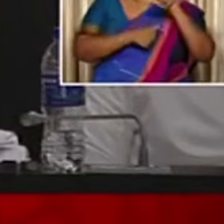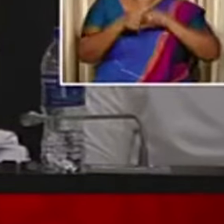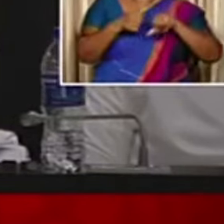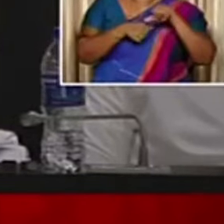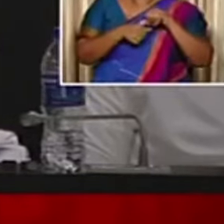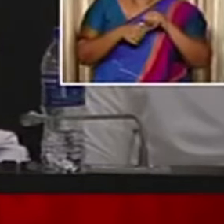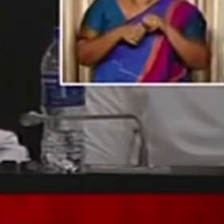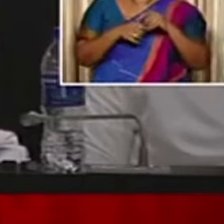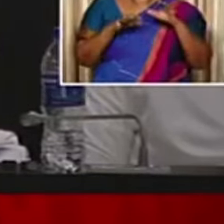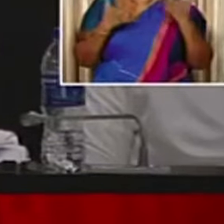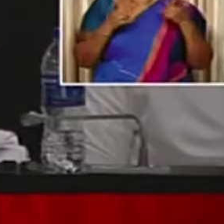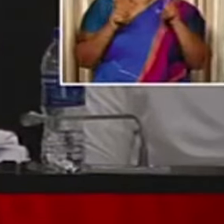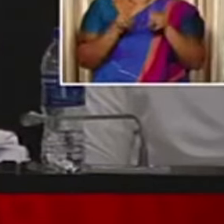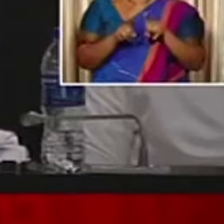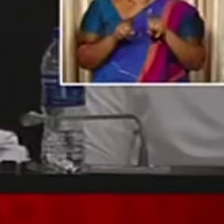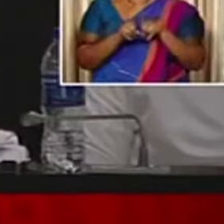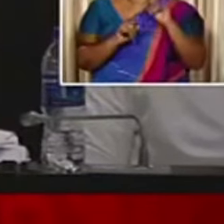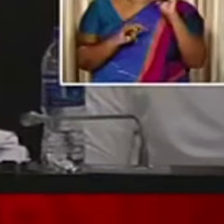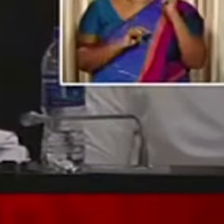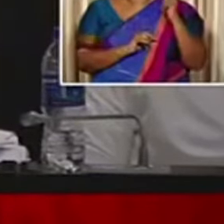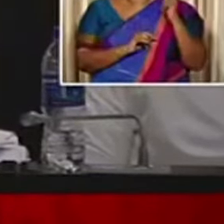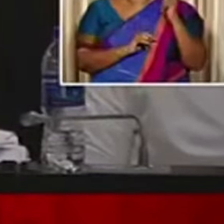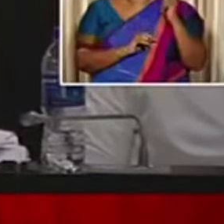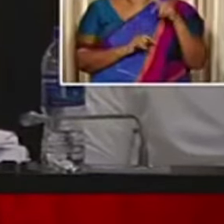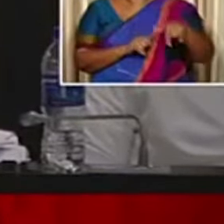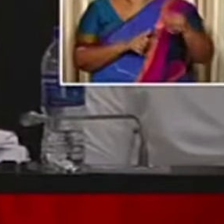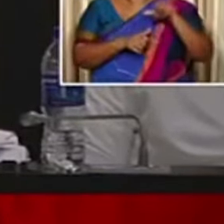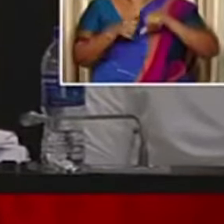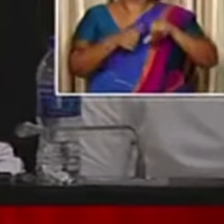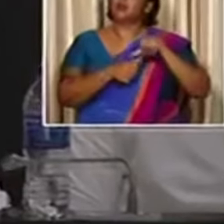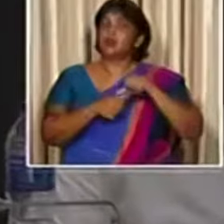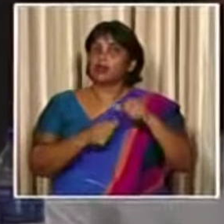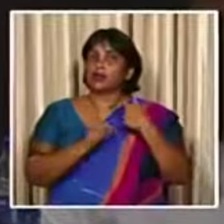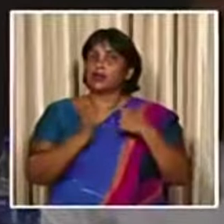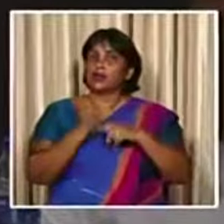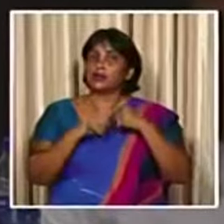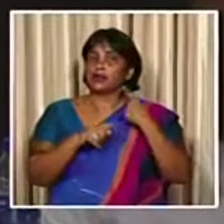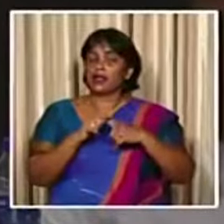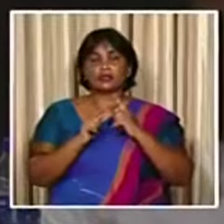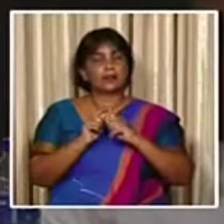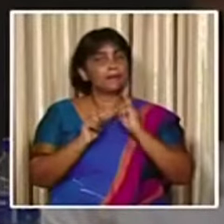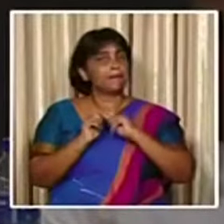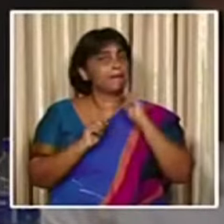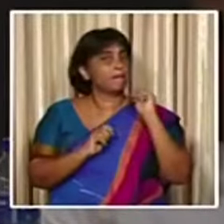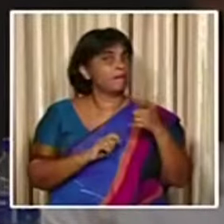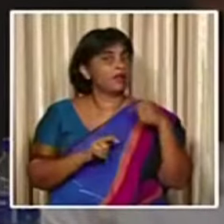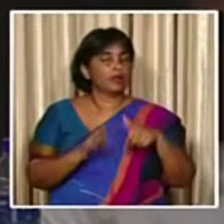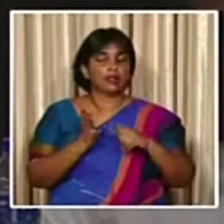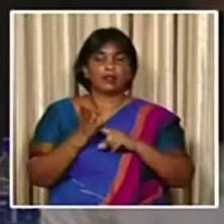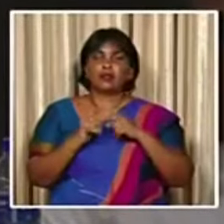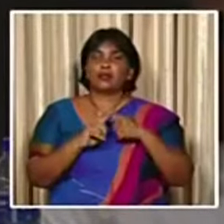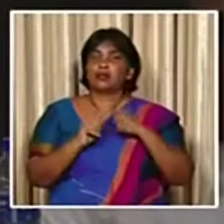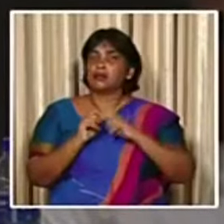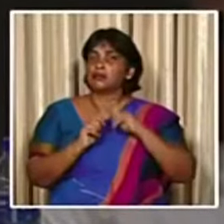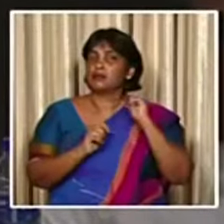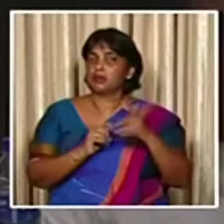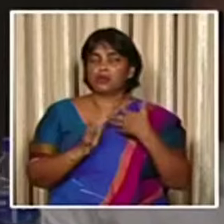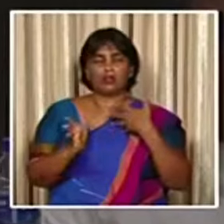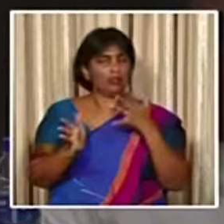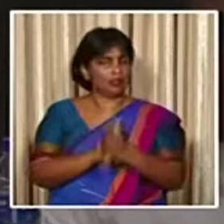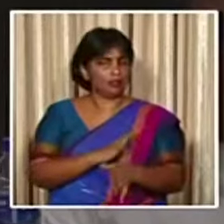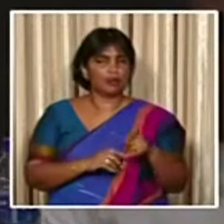වලට. හරි, එක පැත්තකින් සමහර මේ ආයතන බදු ගෙවලත් නැහැ. අද බදු ගෙවීම පැහැර ඇරලා